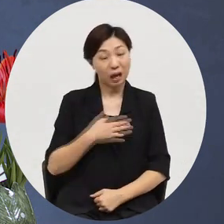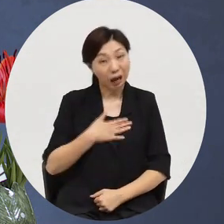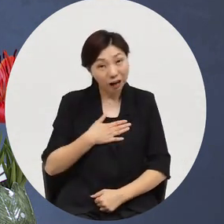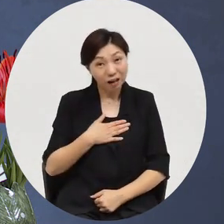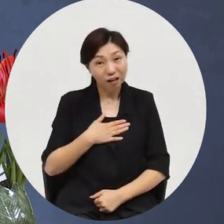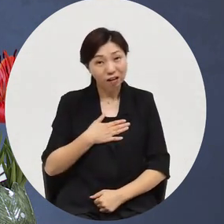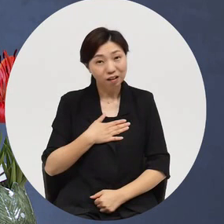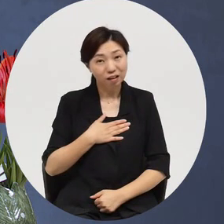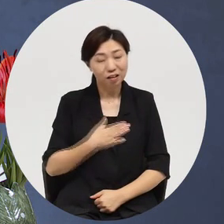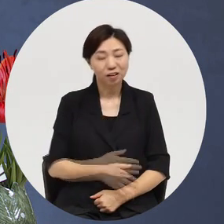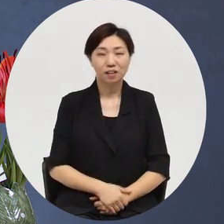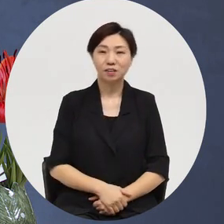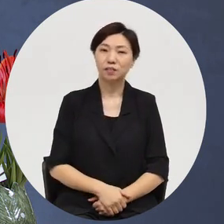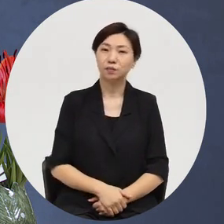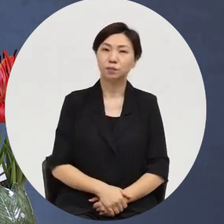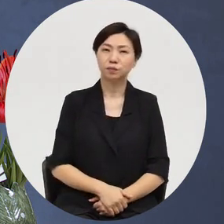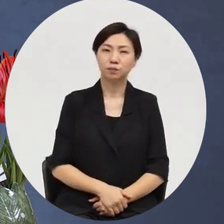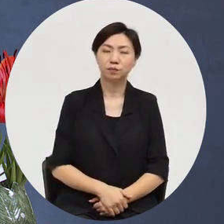알았어요?